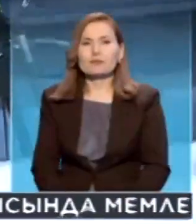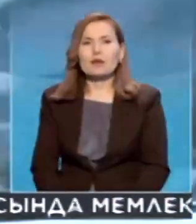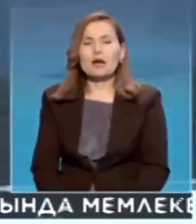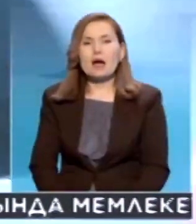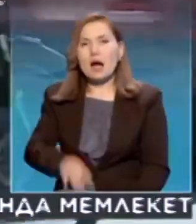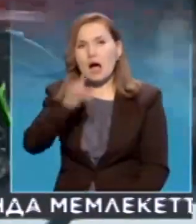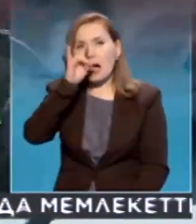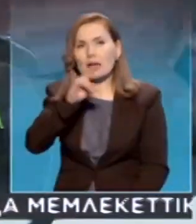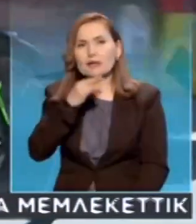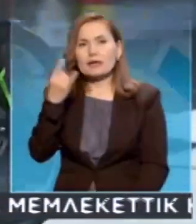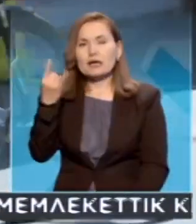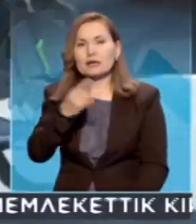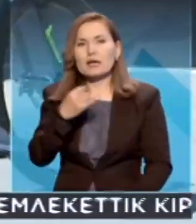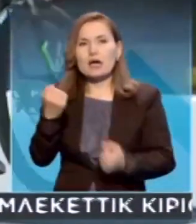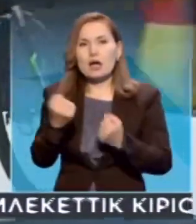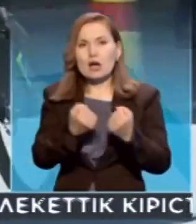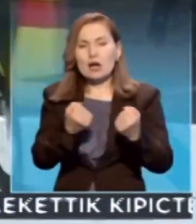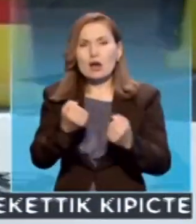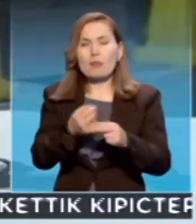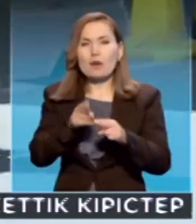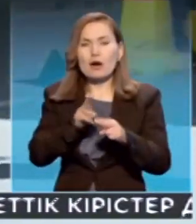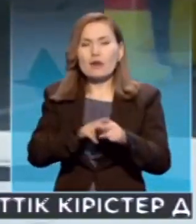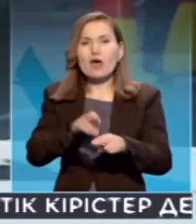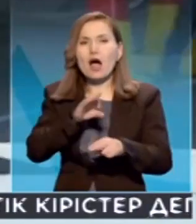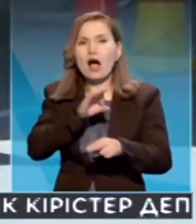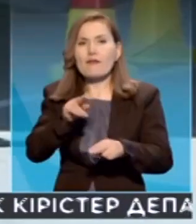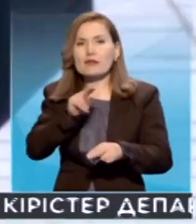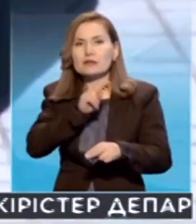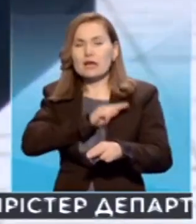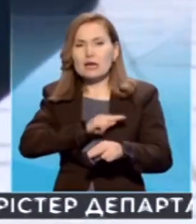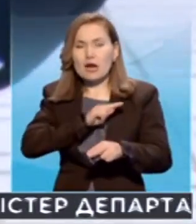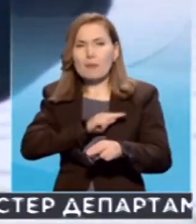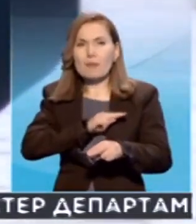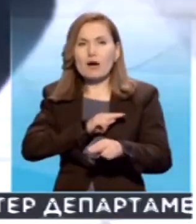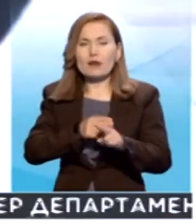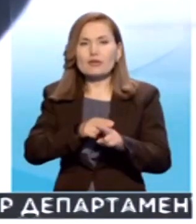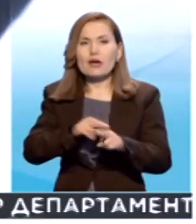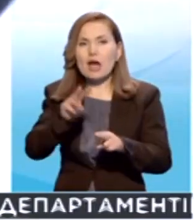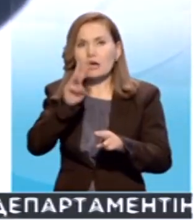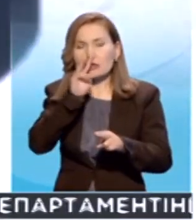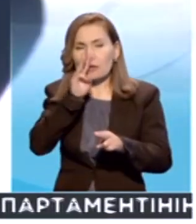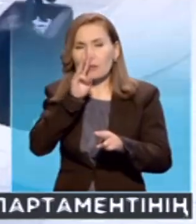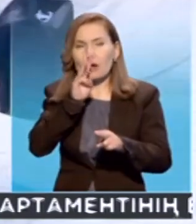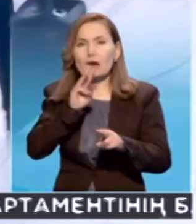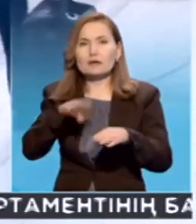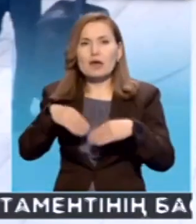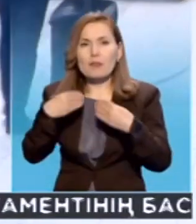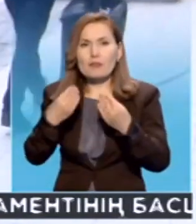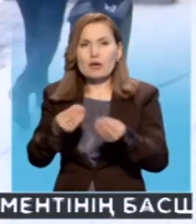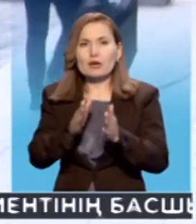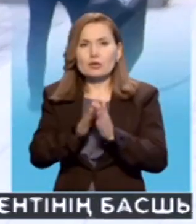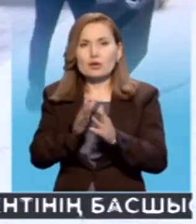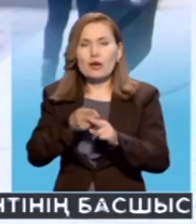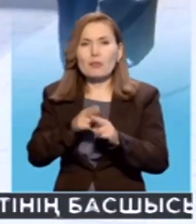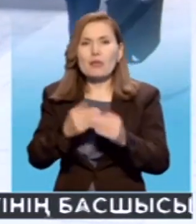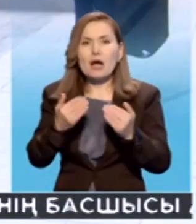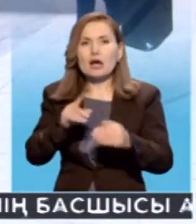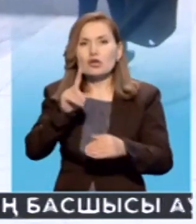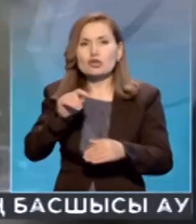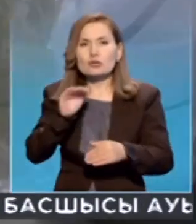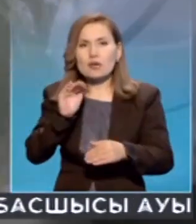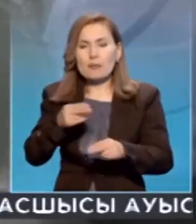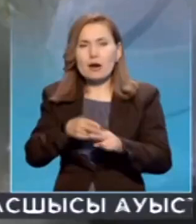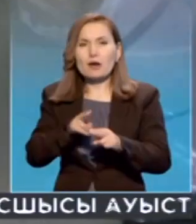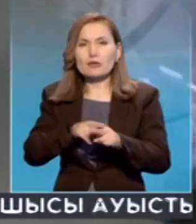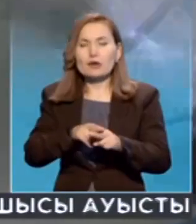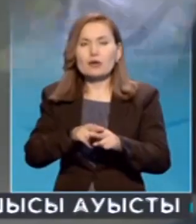Елдегі такси жүргізушілері мен курьерлер ресми жұмысшы статусын беріп, еңбек шартын бекітуді сұрады. Олар қазір 100 мыңнан аса азаматтың